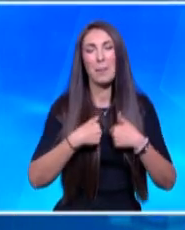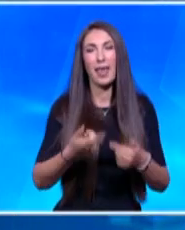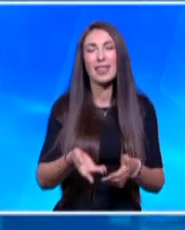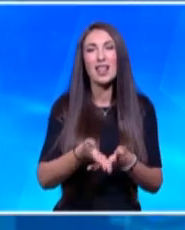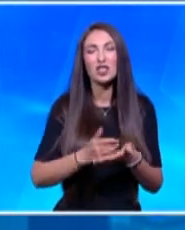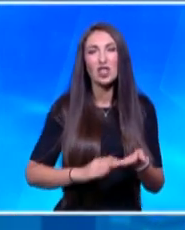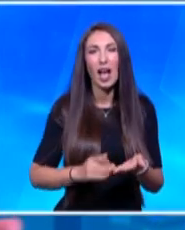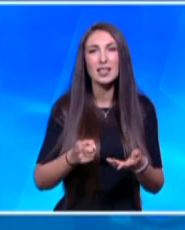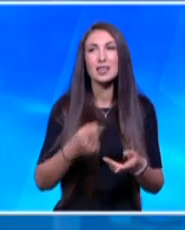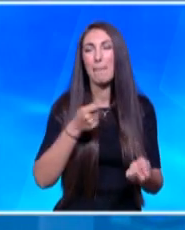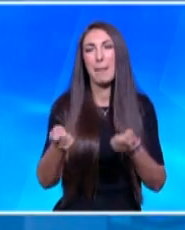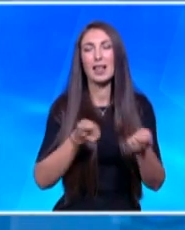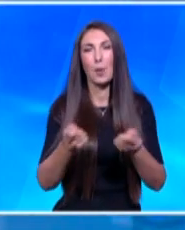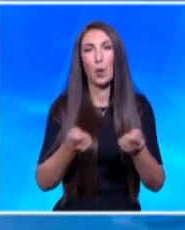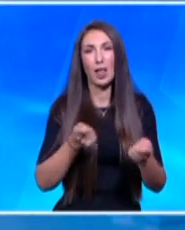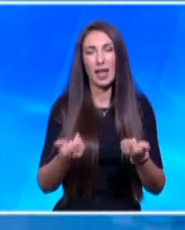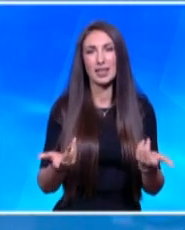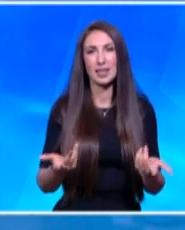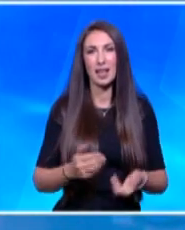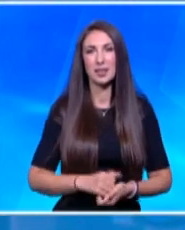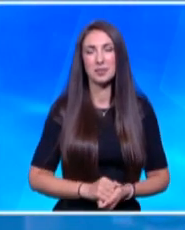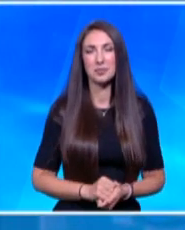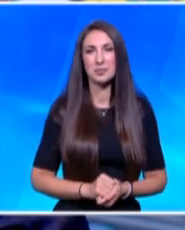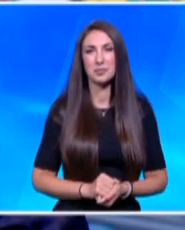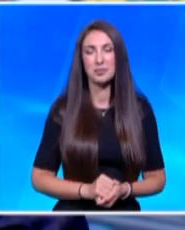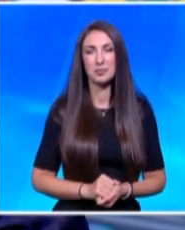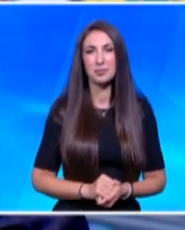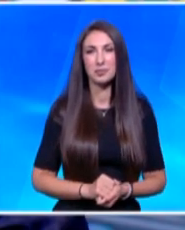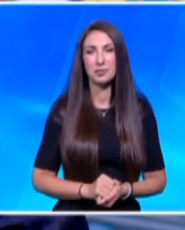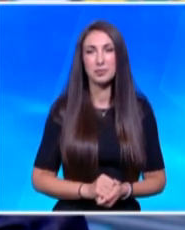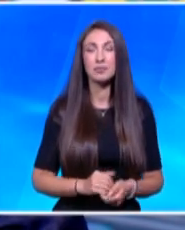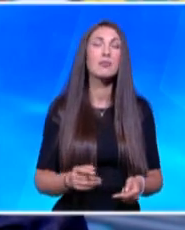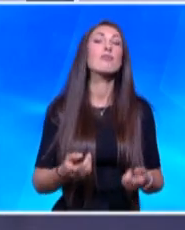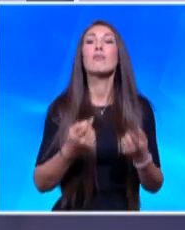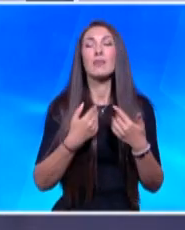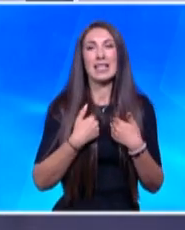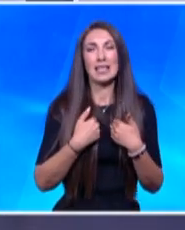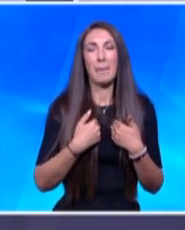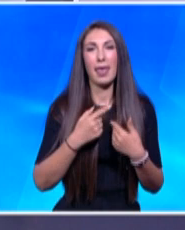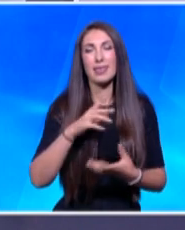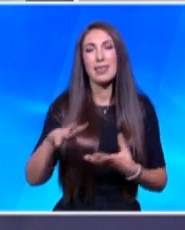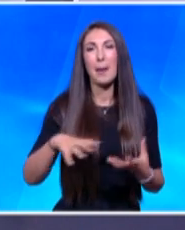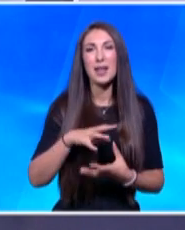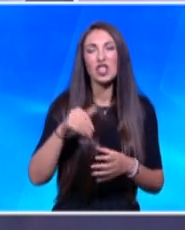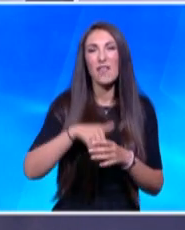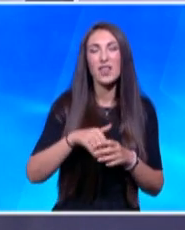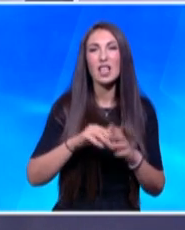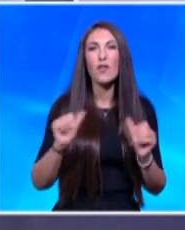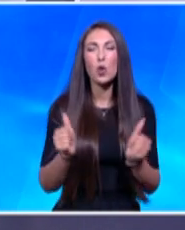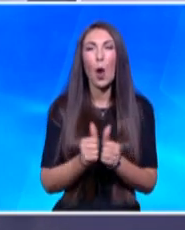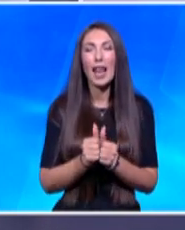от някаква манипулация, която почва да тече и нещо се опитва да им зубира. За мен напрежението вътре в коалицията ще бъде